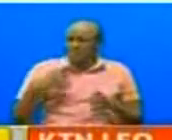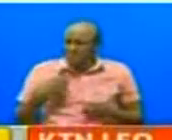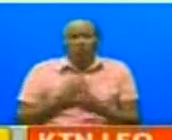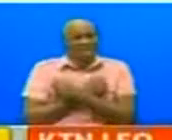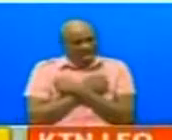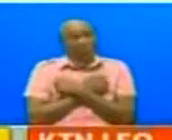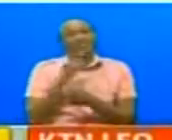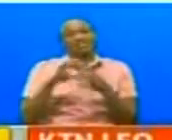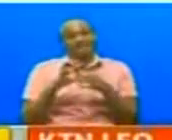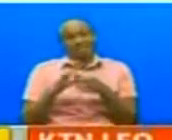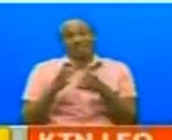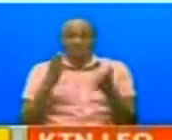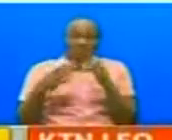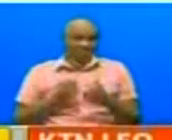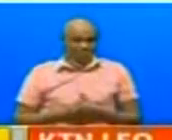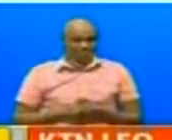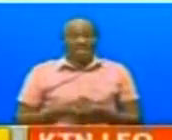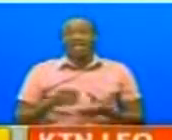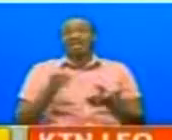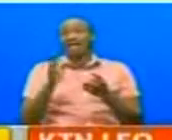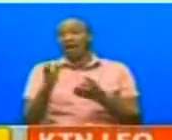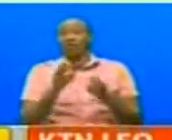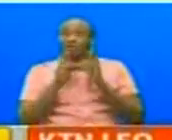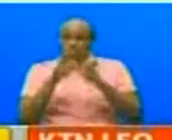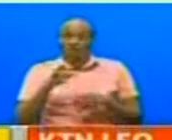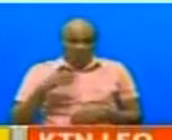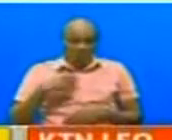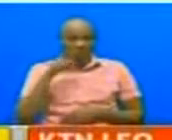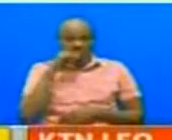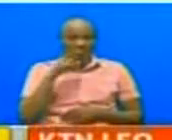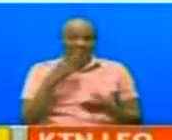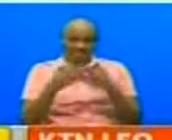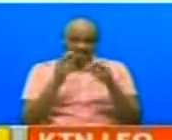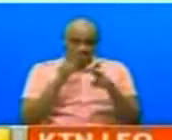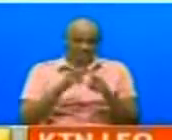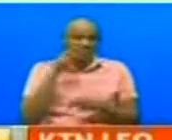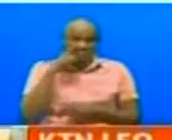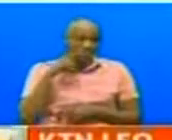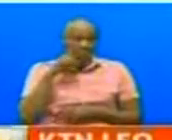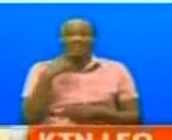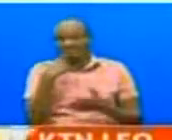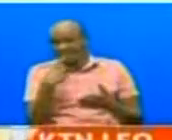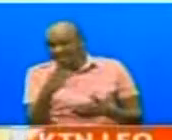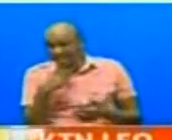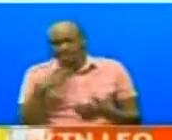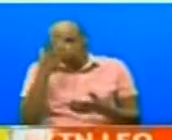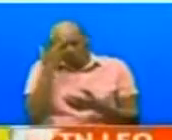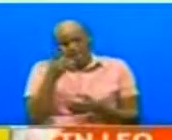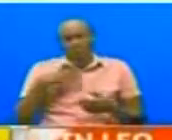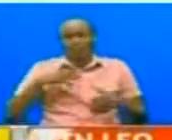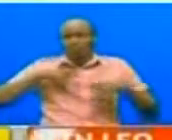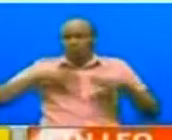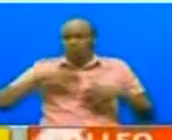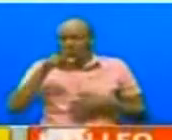huenda vikamwacha mtu hoi. Lofti Matambo amerejea kutoka kaunti ya Samburu na anatupasha umuhimu wa mtoto wa kiume wa